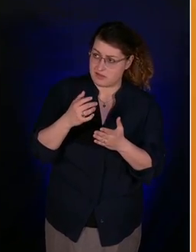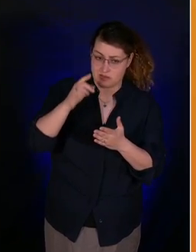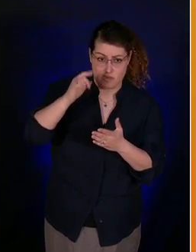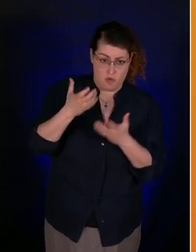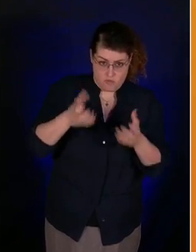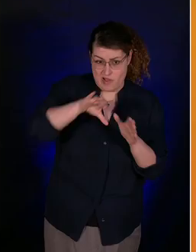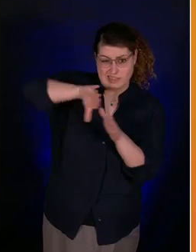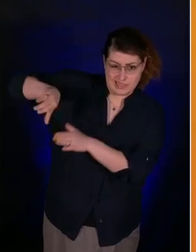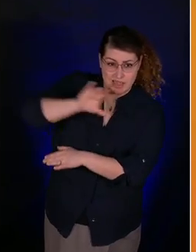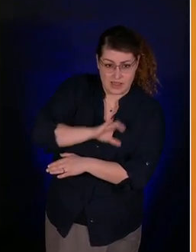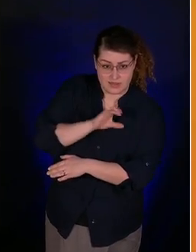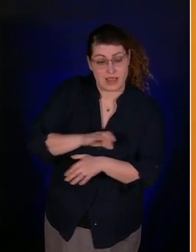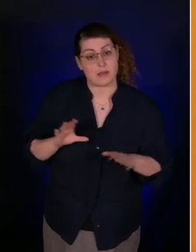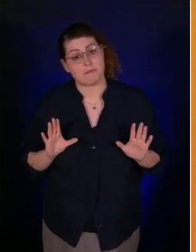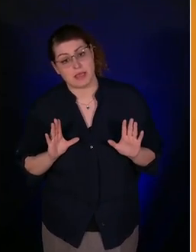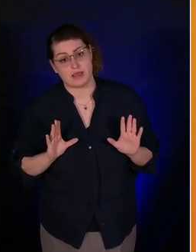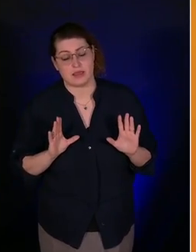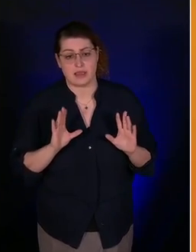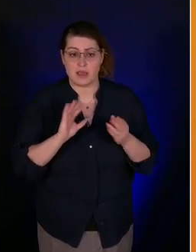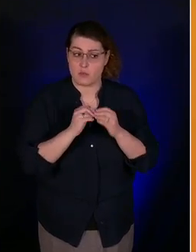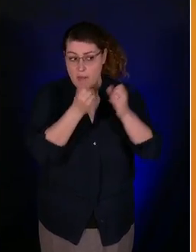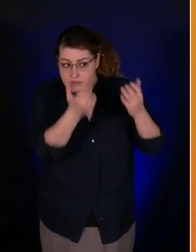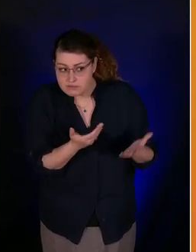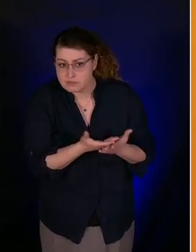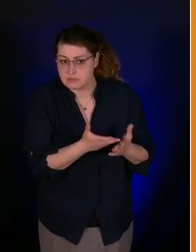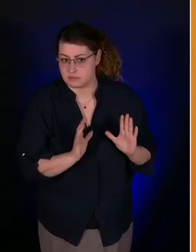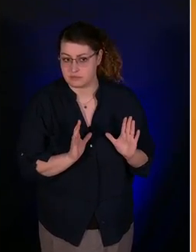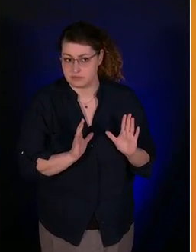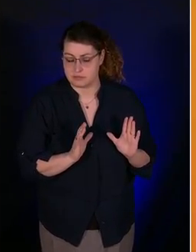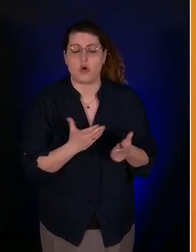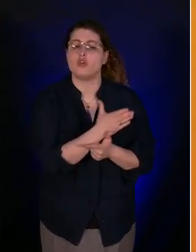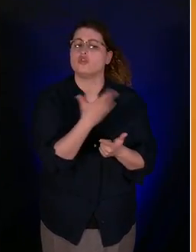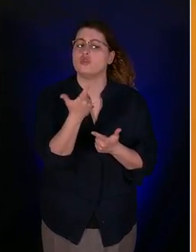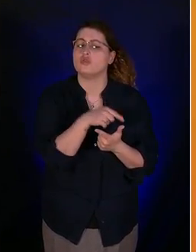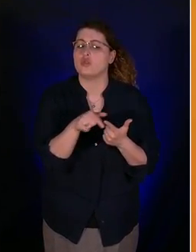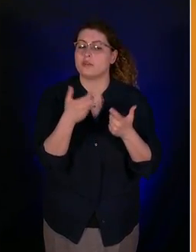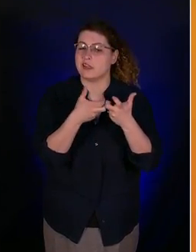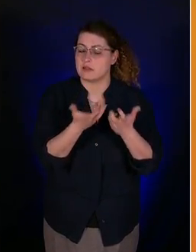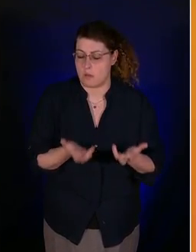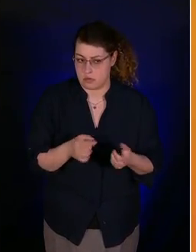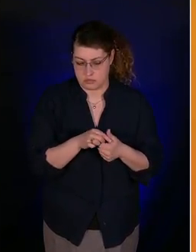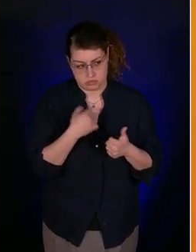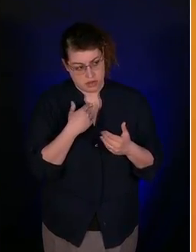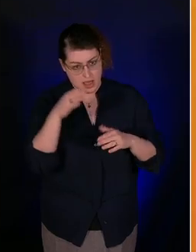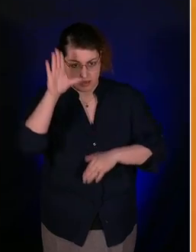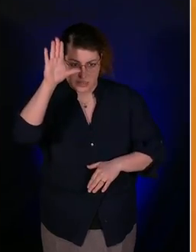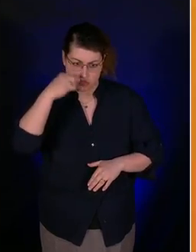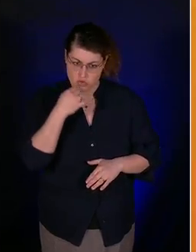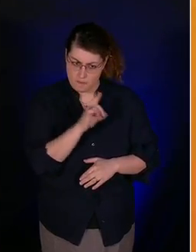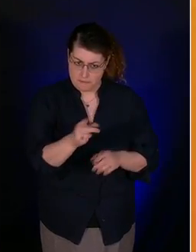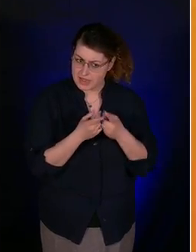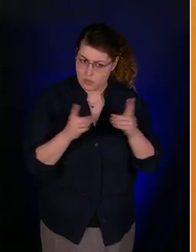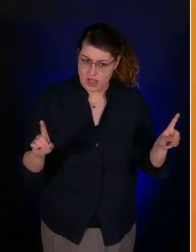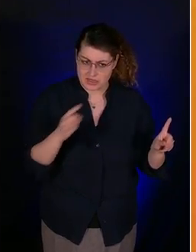efficace, mais il se heurte à certains faits. Je ne prendrai que deux exemples. Vous dénoncez une candidature pas démocratique